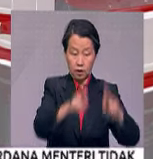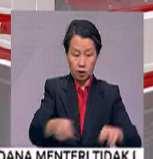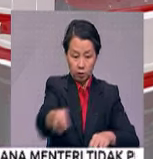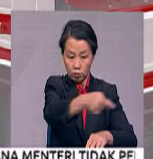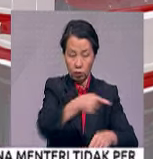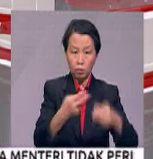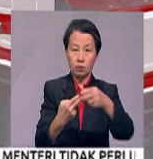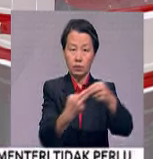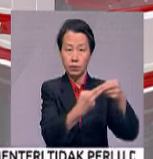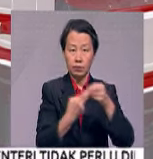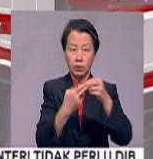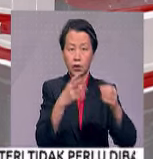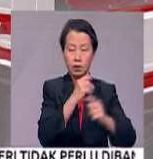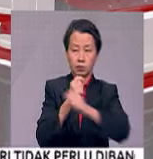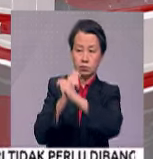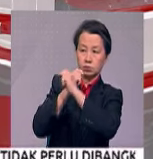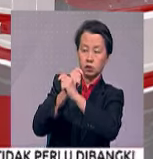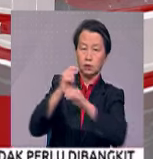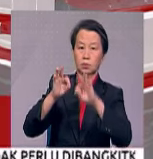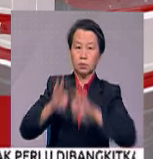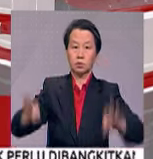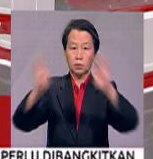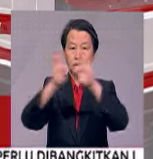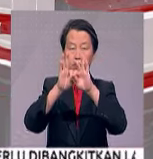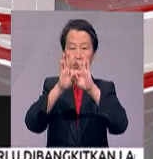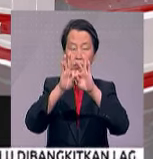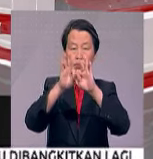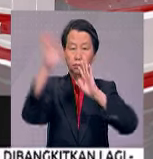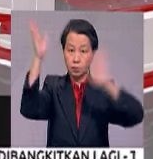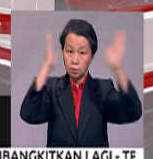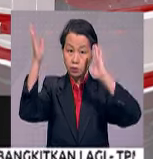bersatu padu dan mempertahankan kepentingan nasional.